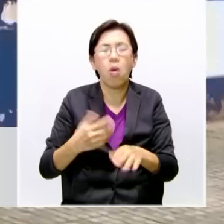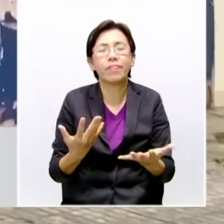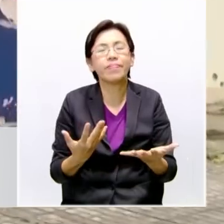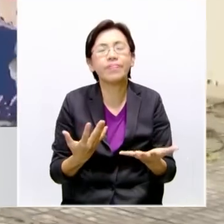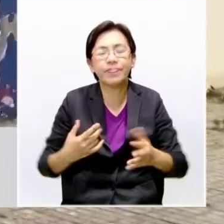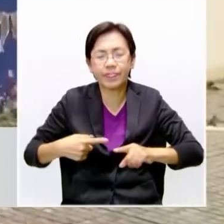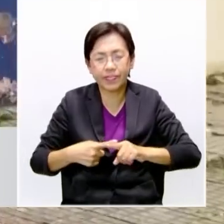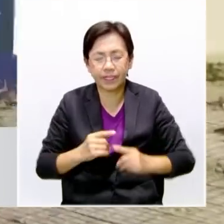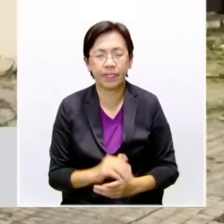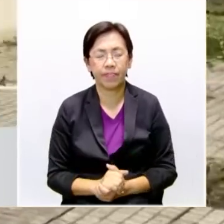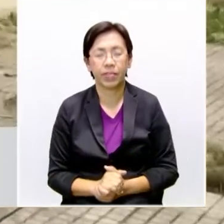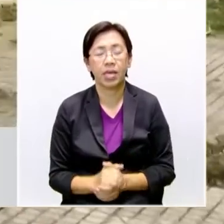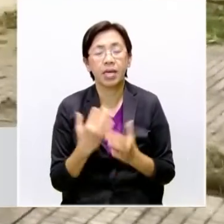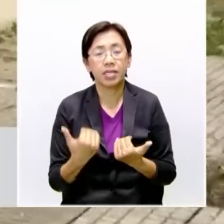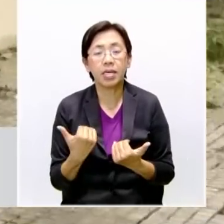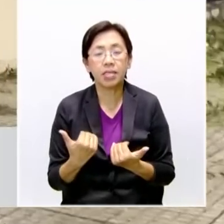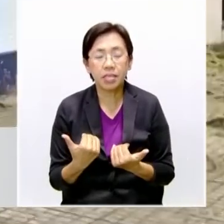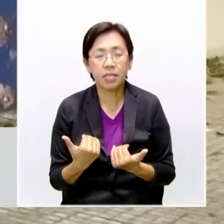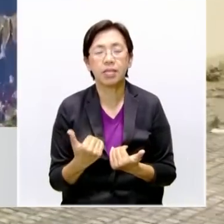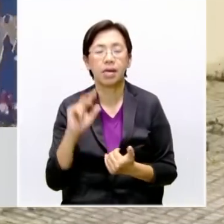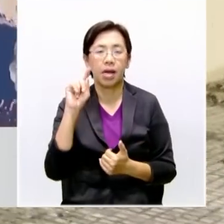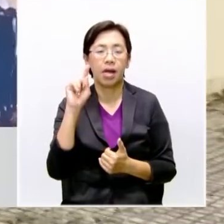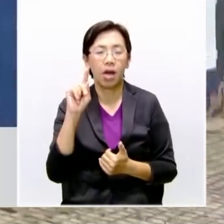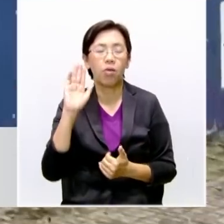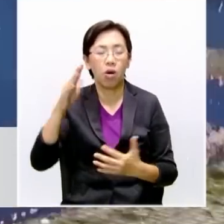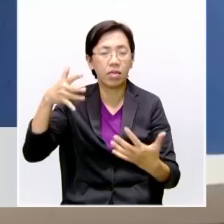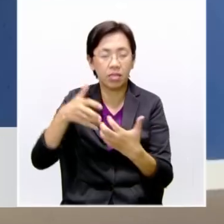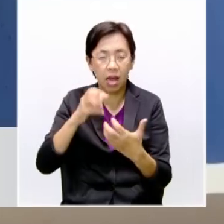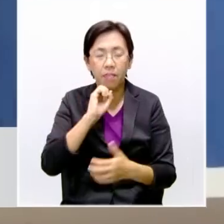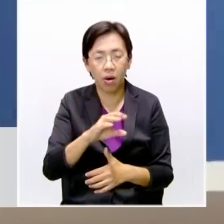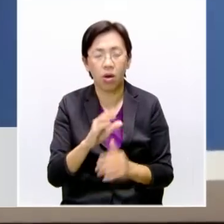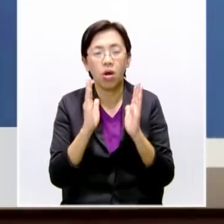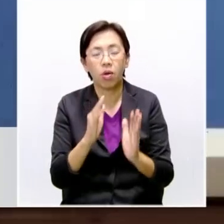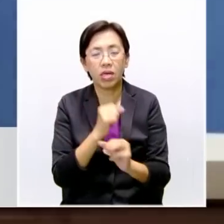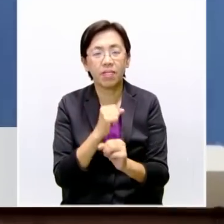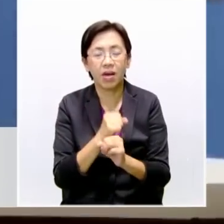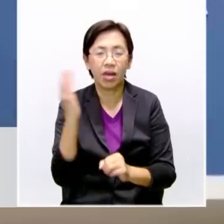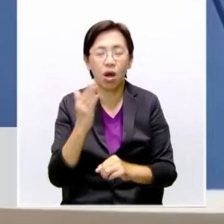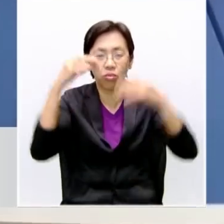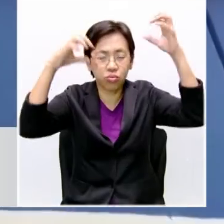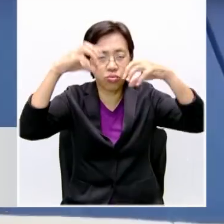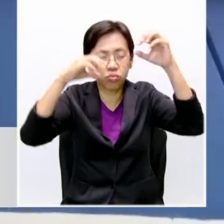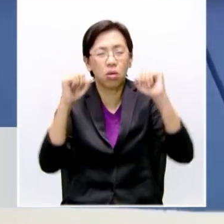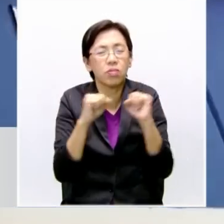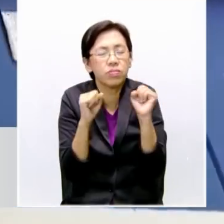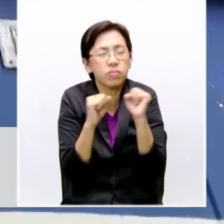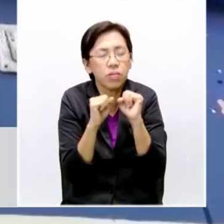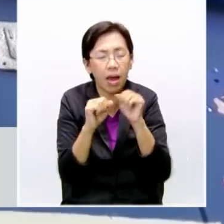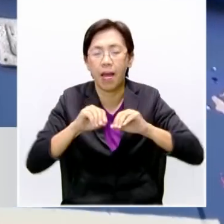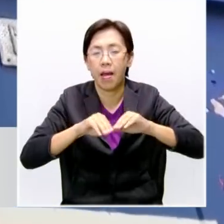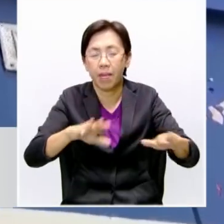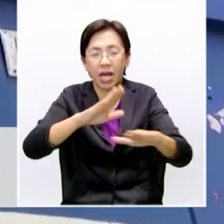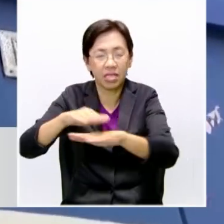กันนะคะขณะเดียวกันตอนนี้รายงานของสื่อท้องถิ่นก็ระบุว่าเจ้าหน้าที่กรมอุตุนิยมวิทยาค่ะยังคงประก